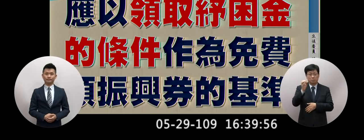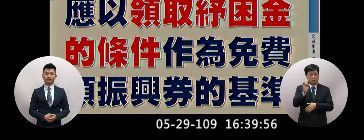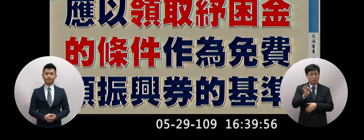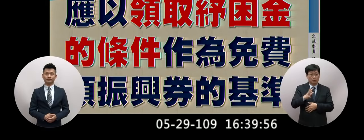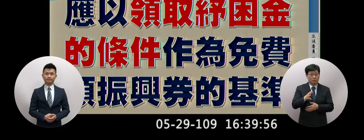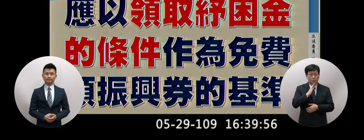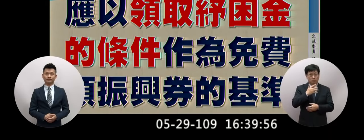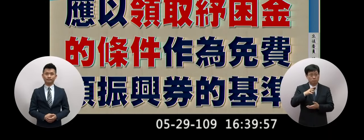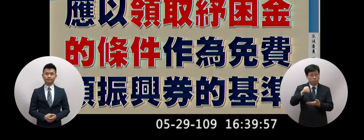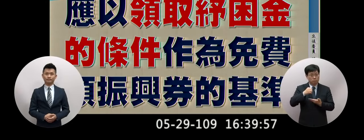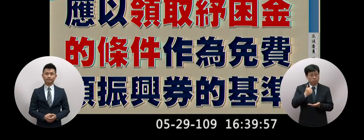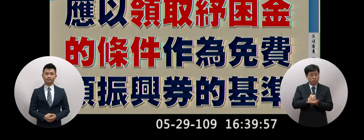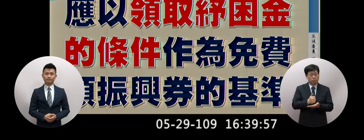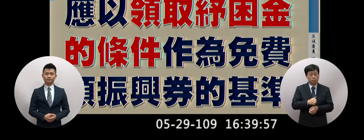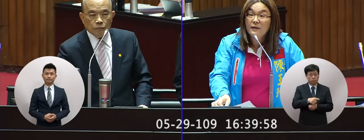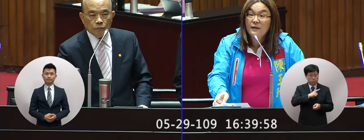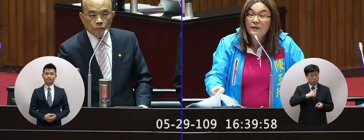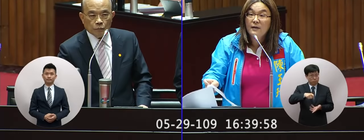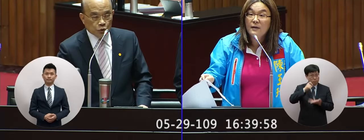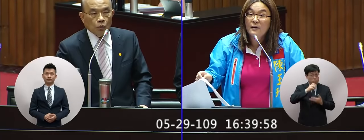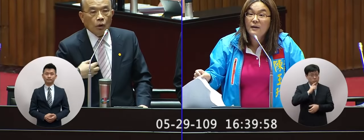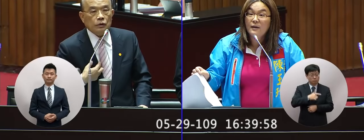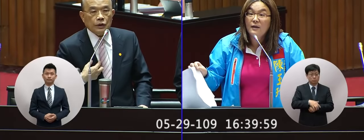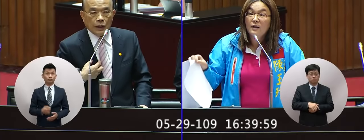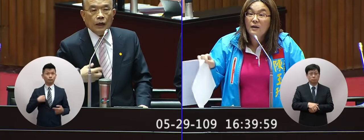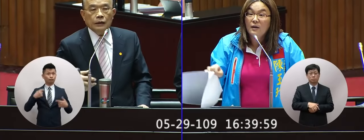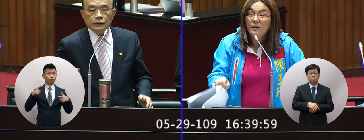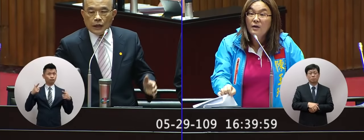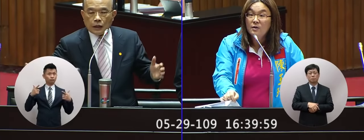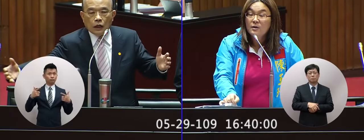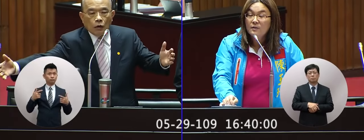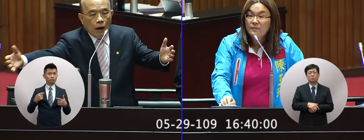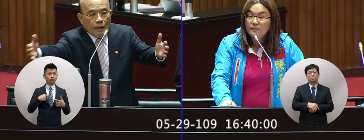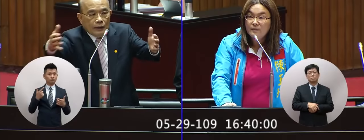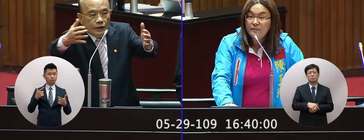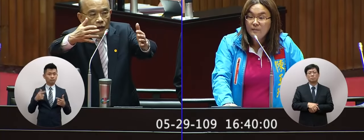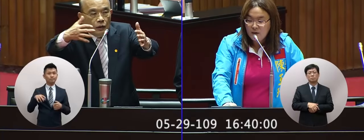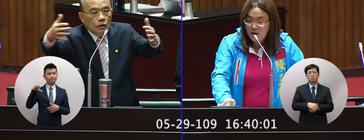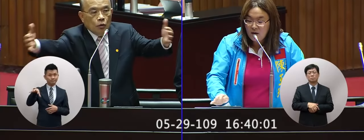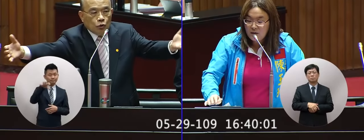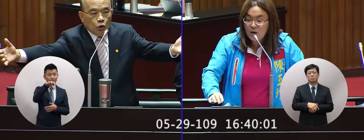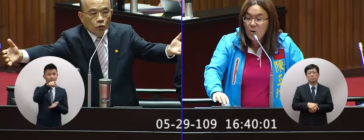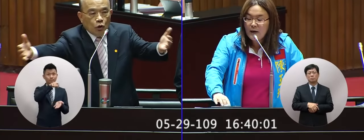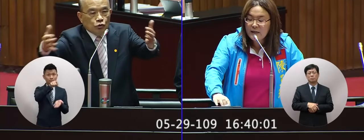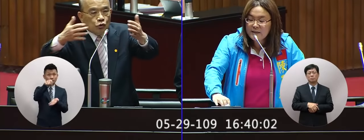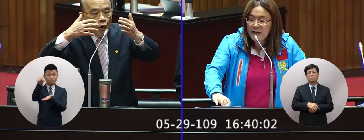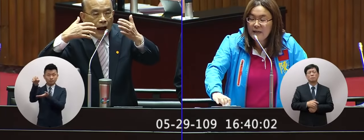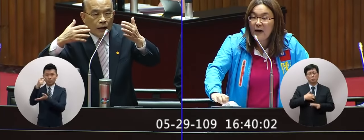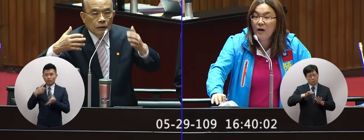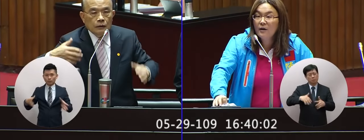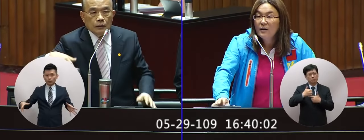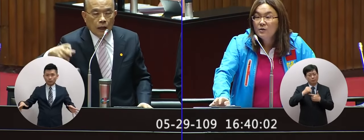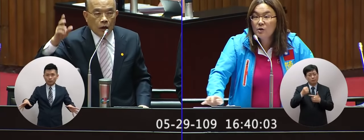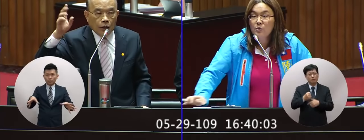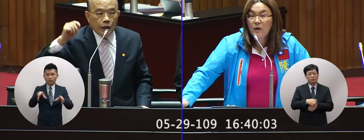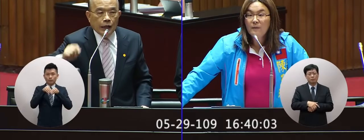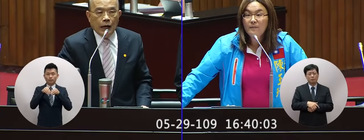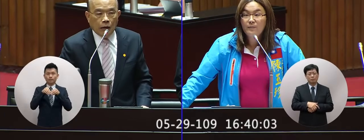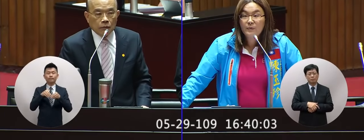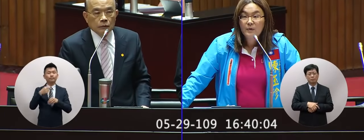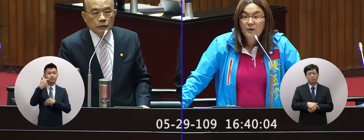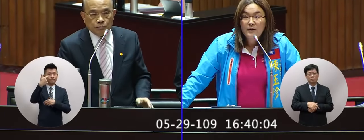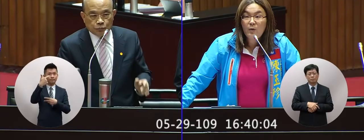到嘛，对吧？这是您提的吗？ 不是我提啊，现在各方面提的。 我跟您建议了哈。 然